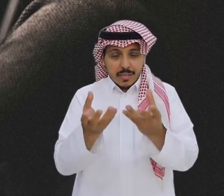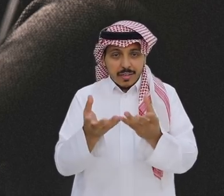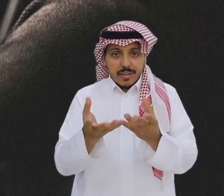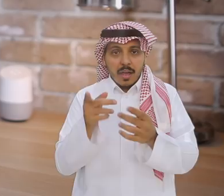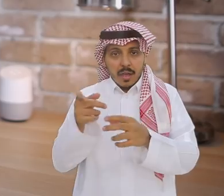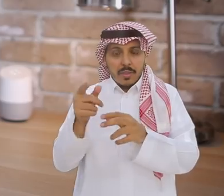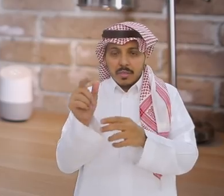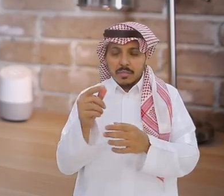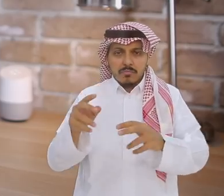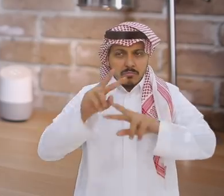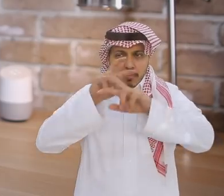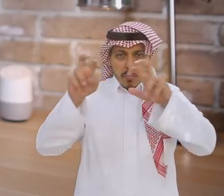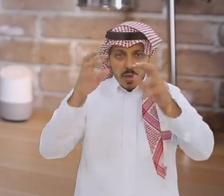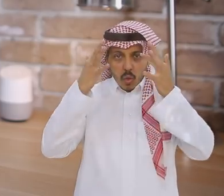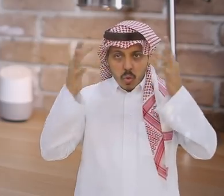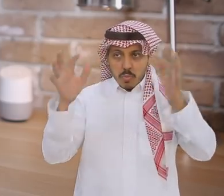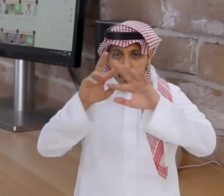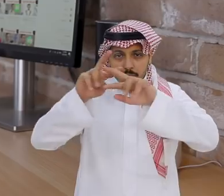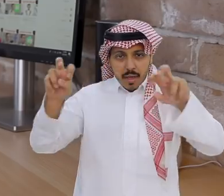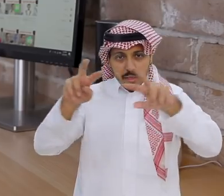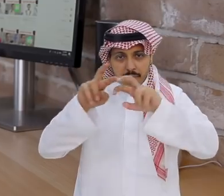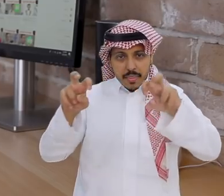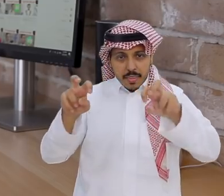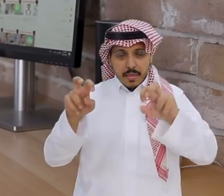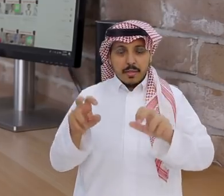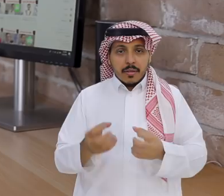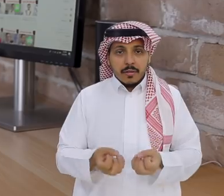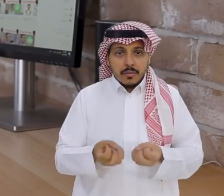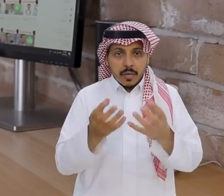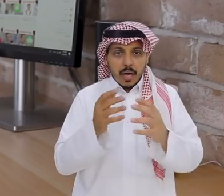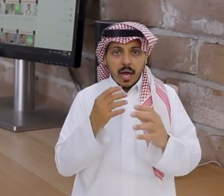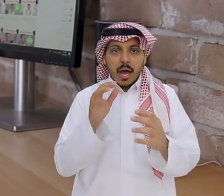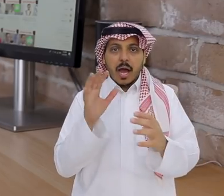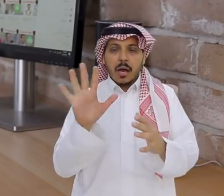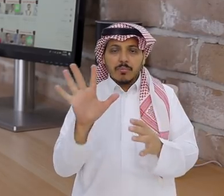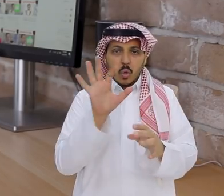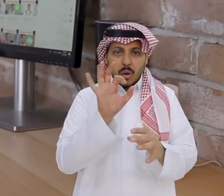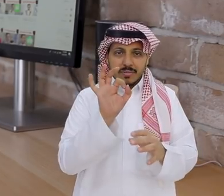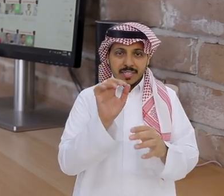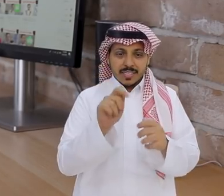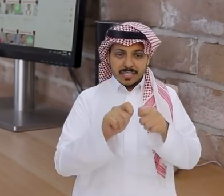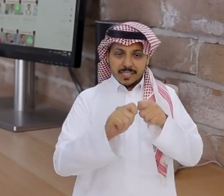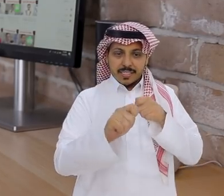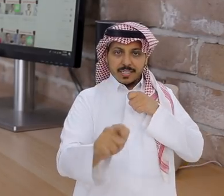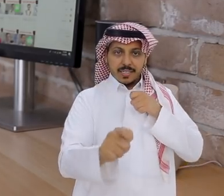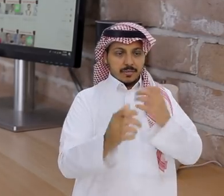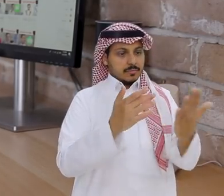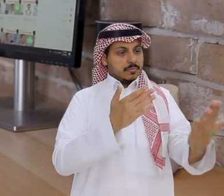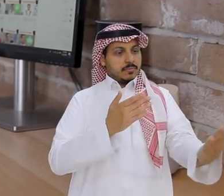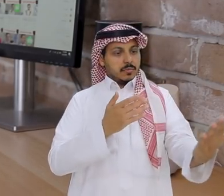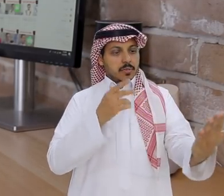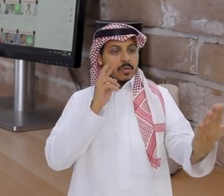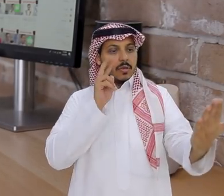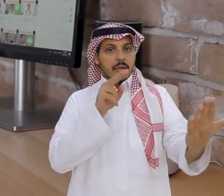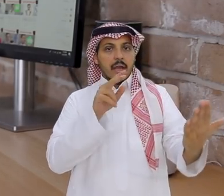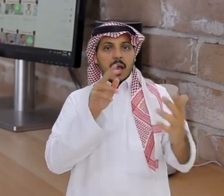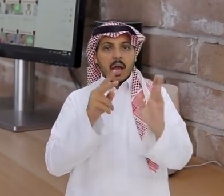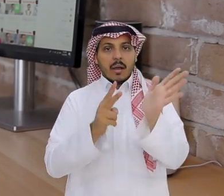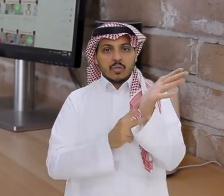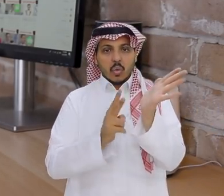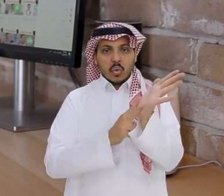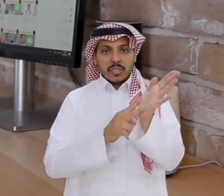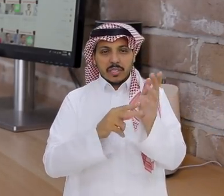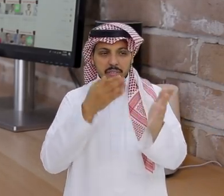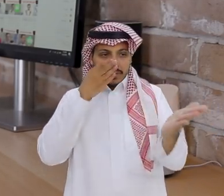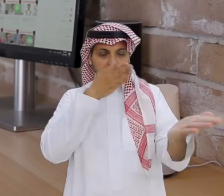من نفس الدراسة البسيطة والبحث البسيط: بينك وبين الشاشة حوالي 55 سنتيمتر، او تكون الشاشة موجودة في زاوية